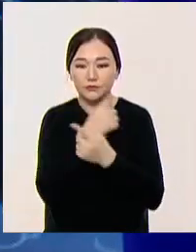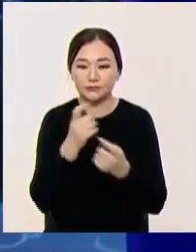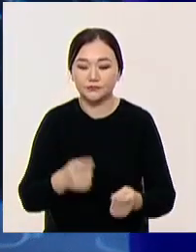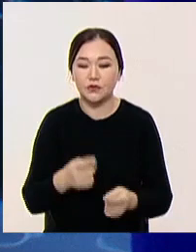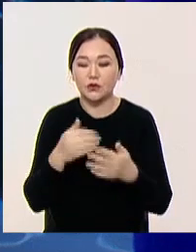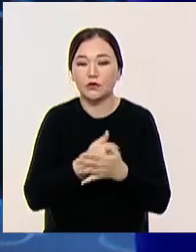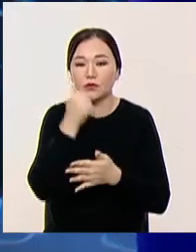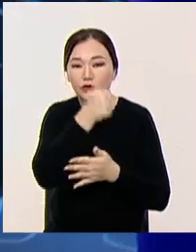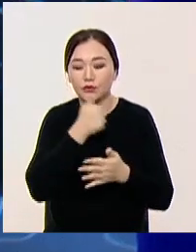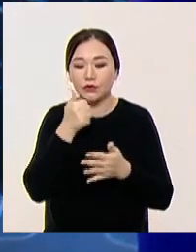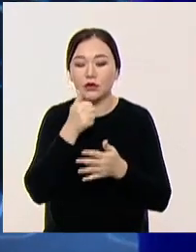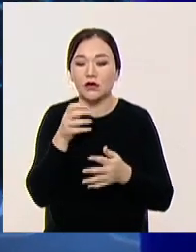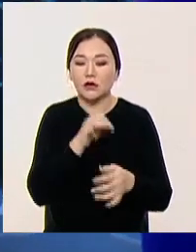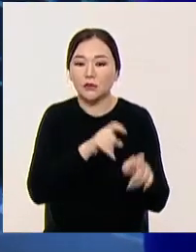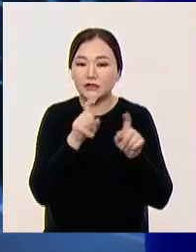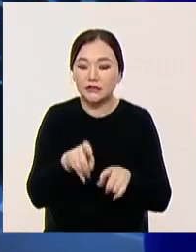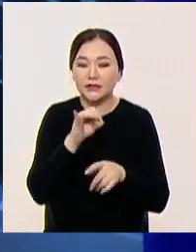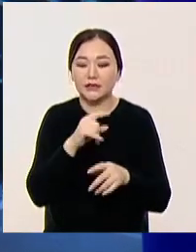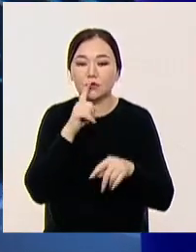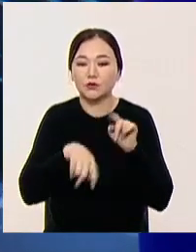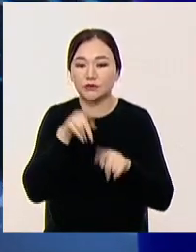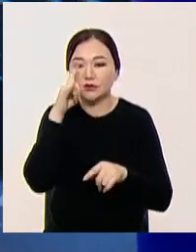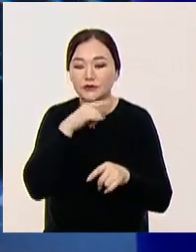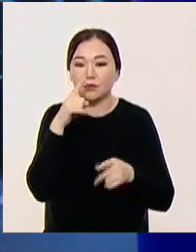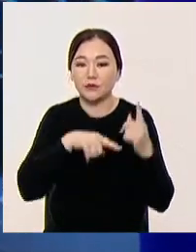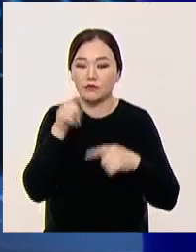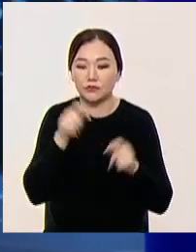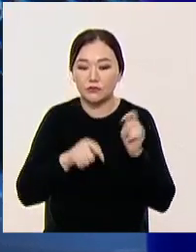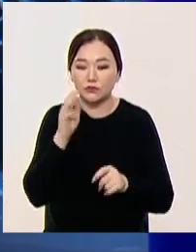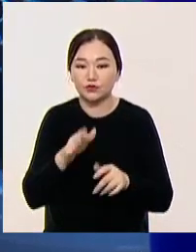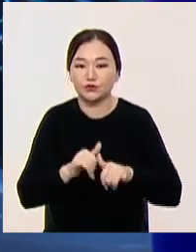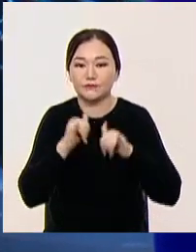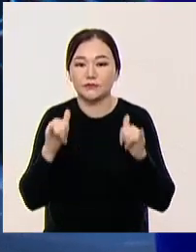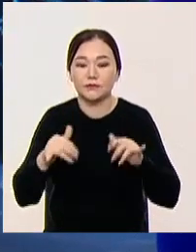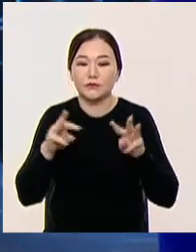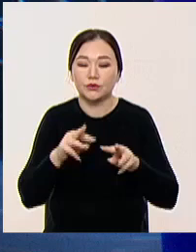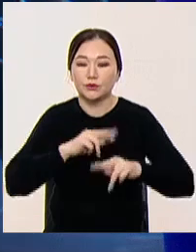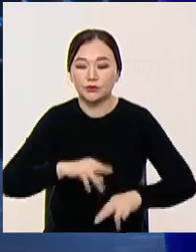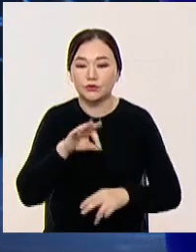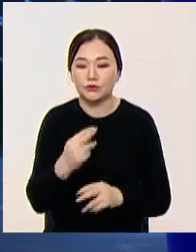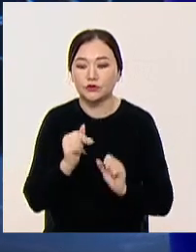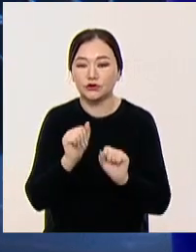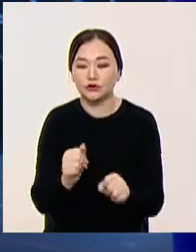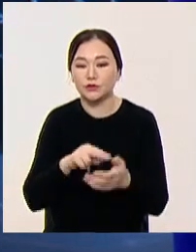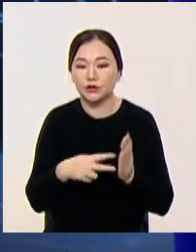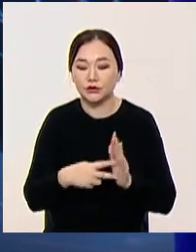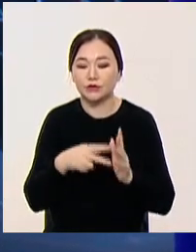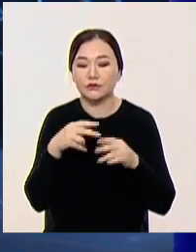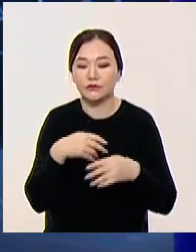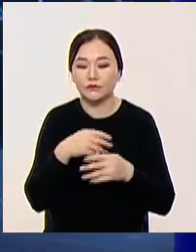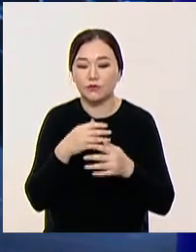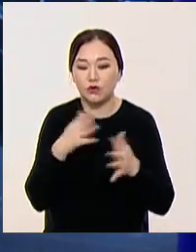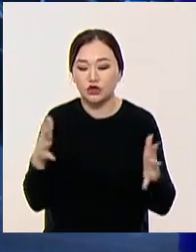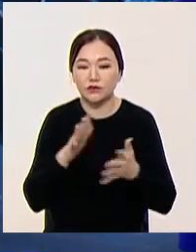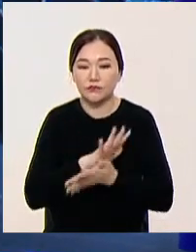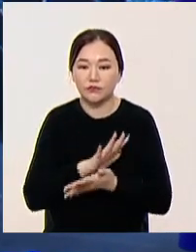В новом году число переселенцев и кандасов в регионах страны увеличится. В Министерстве труда и социальной защиты планируют выделить больше